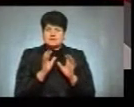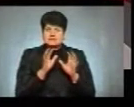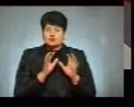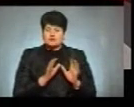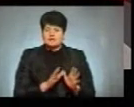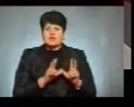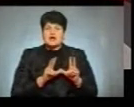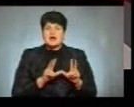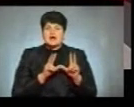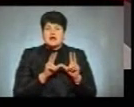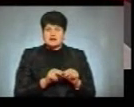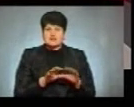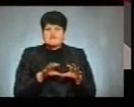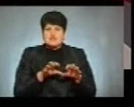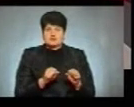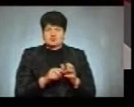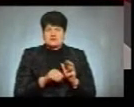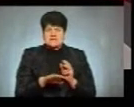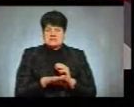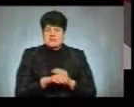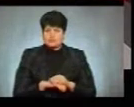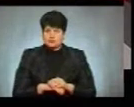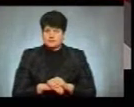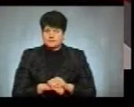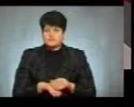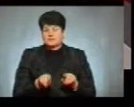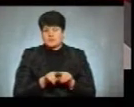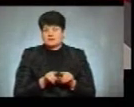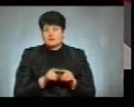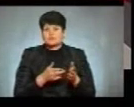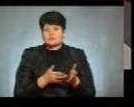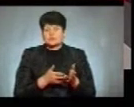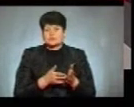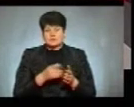законодавчого забезпечення гарантій, значить, власності на землю. От, також так